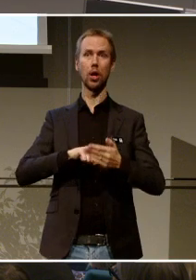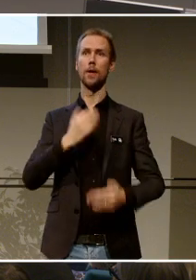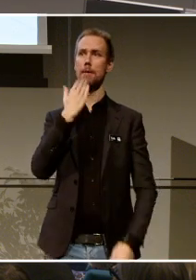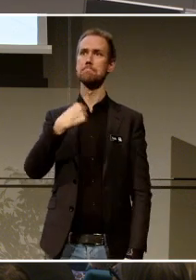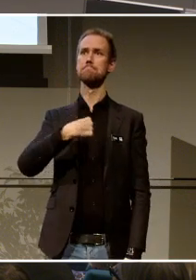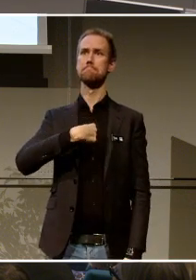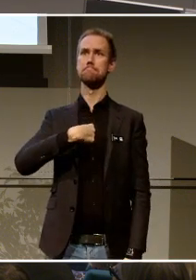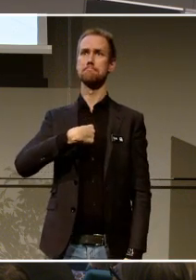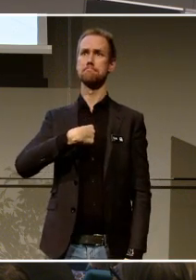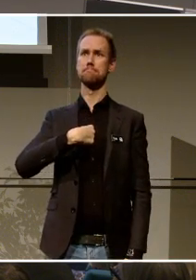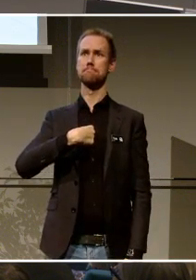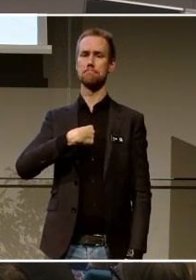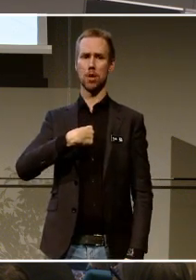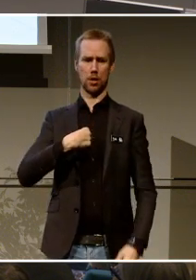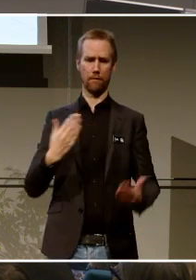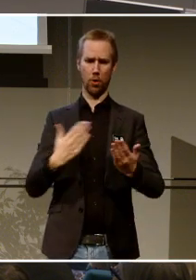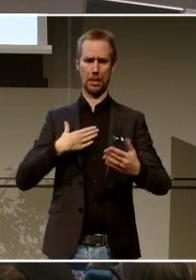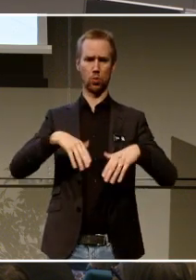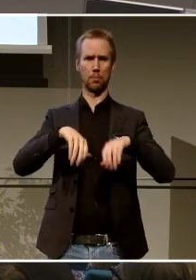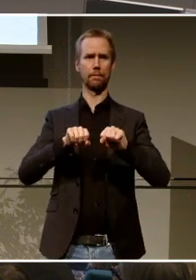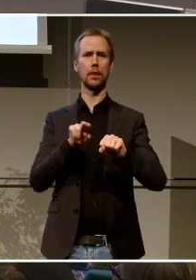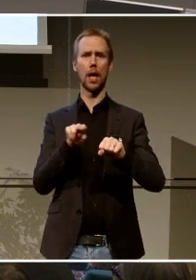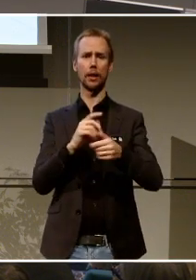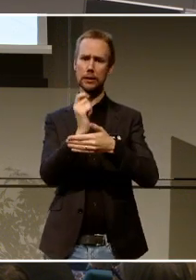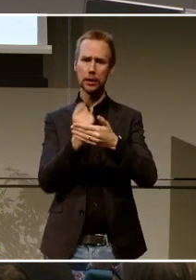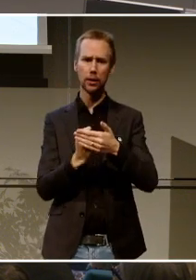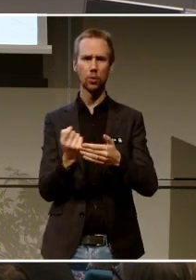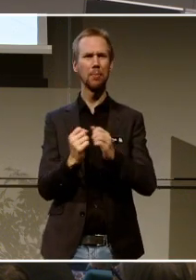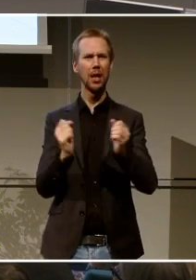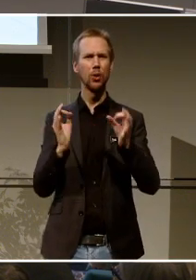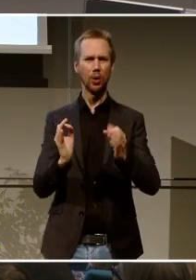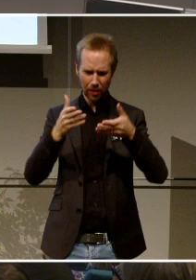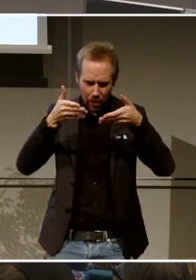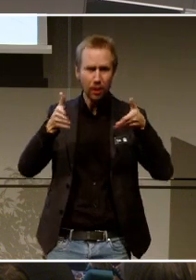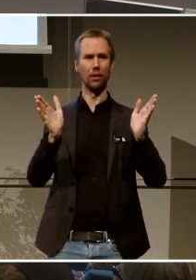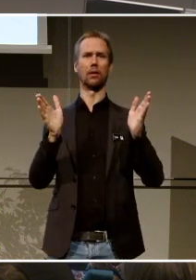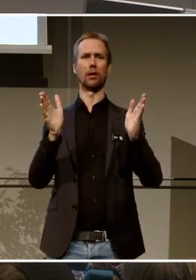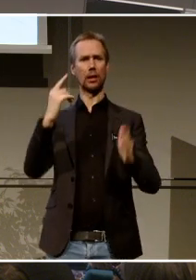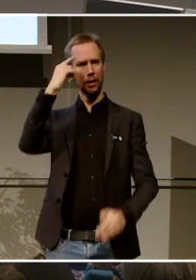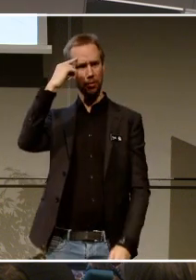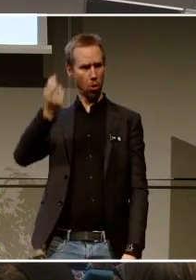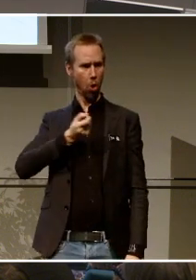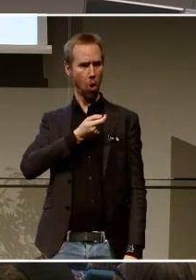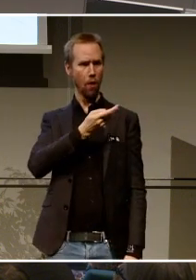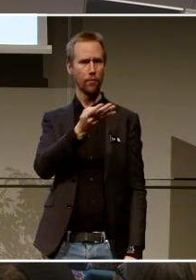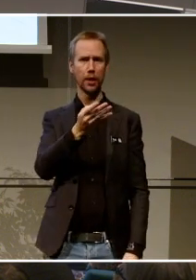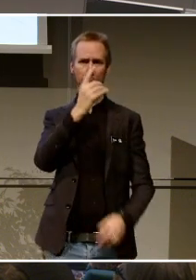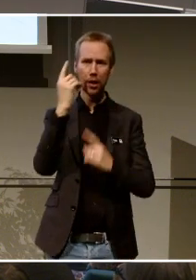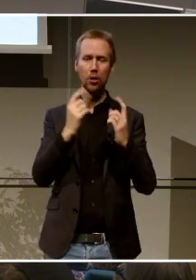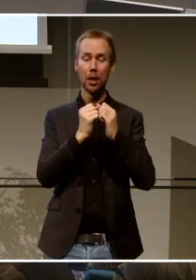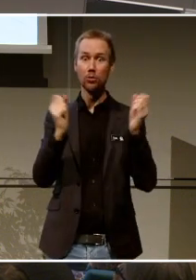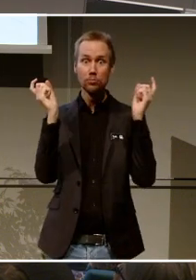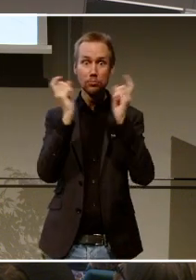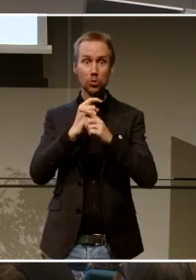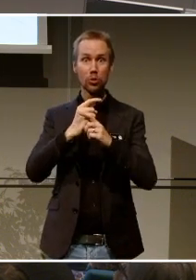vad gör jag när vi designar något. Men hur kan vi tänka på alla andra? Men vi kan inte tänka på andra om det